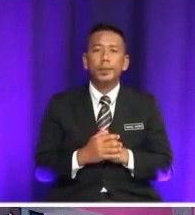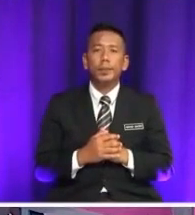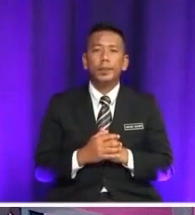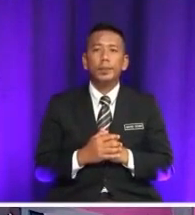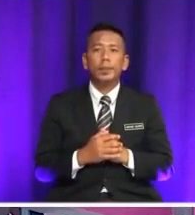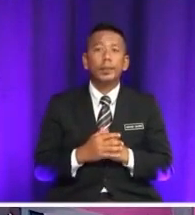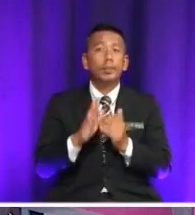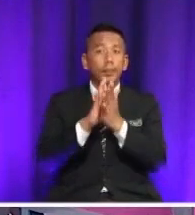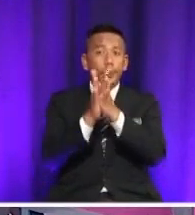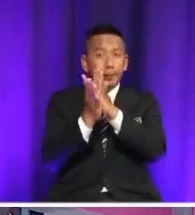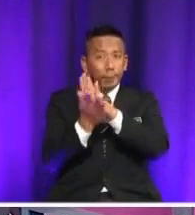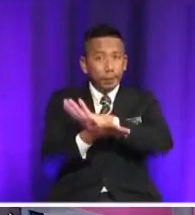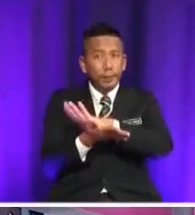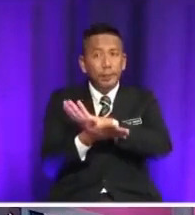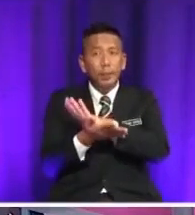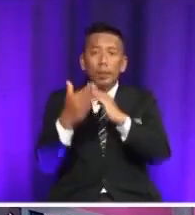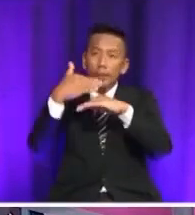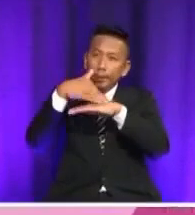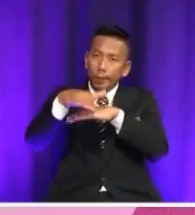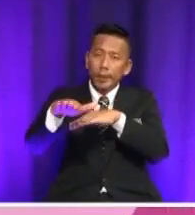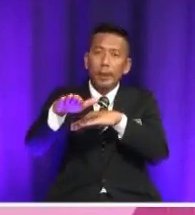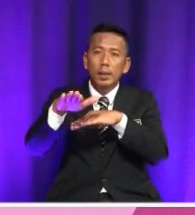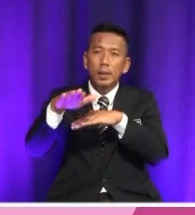Oke jadi lepas